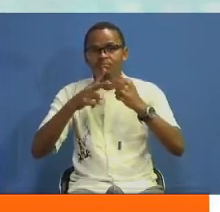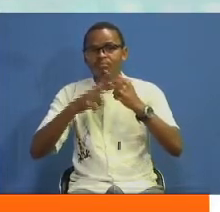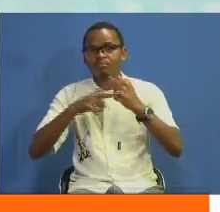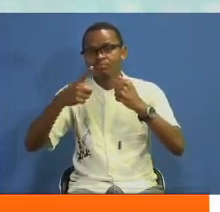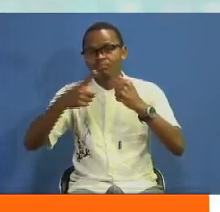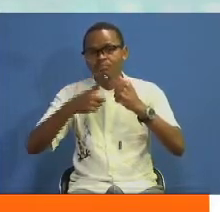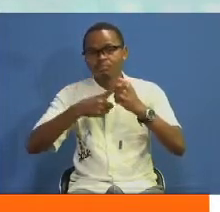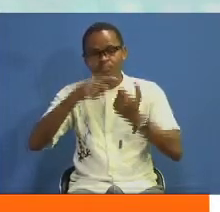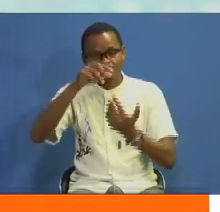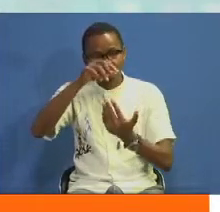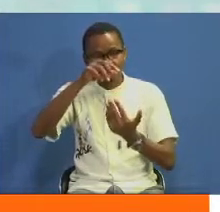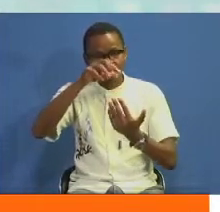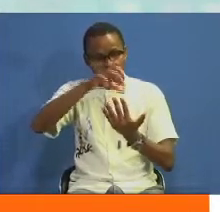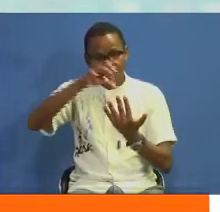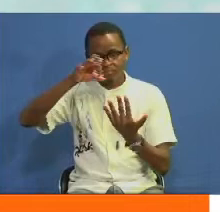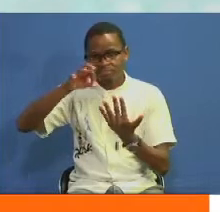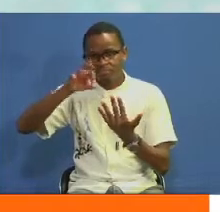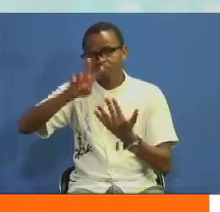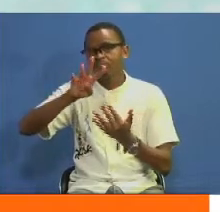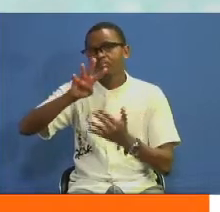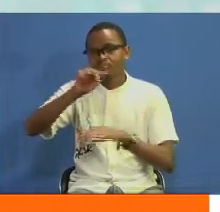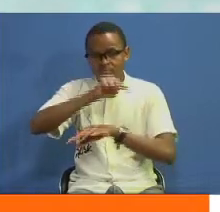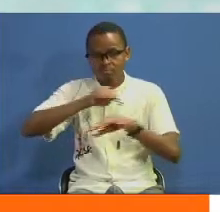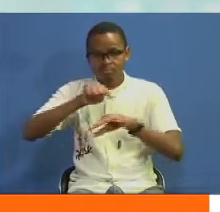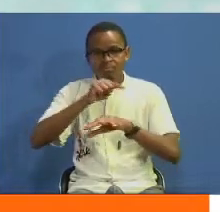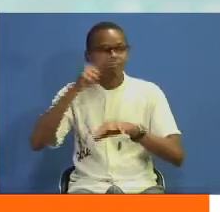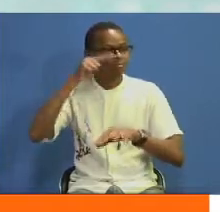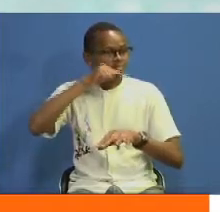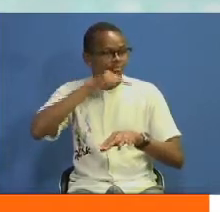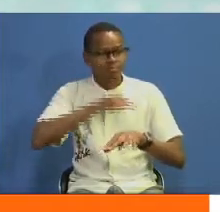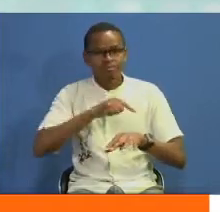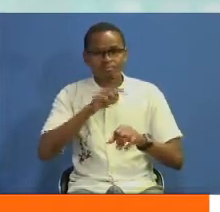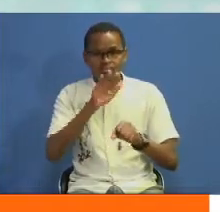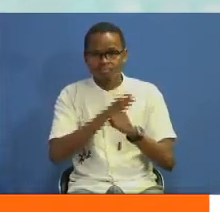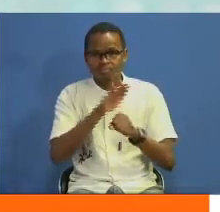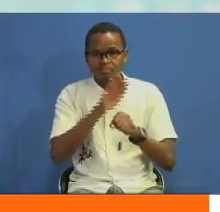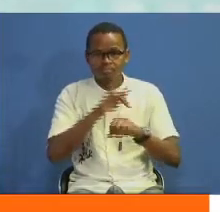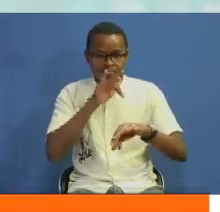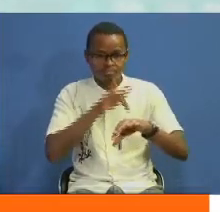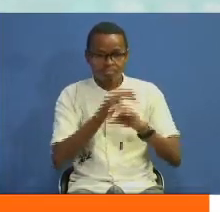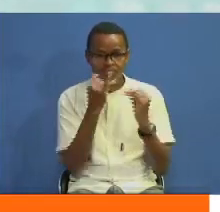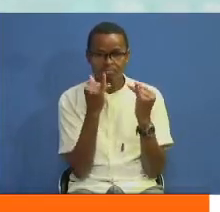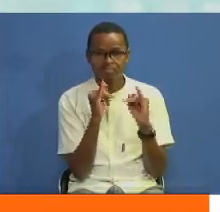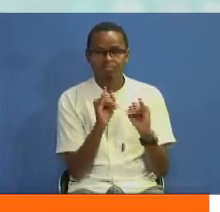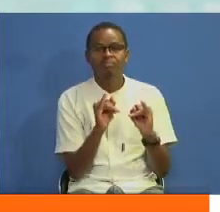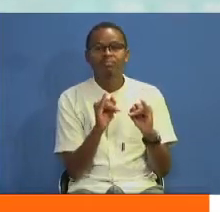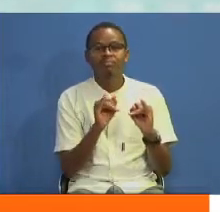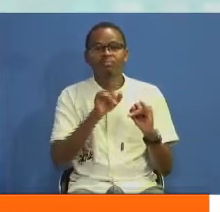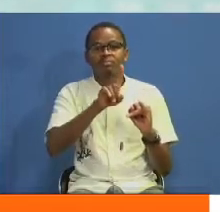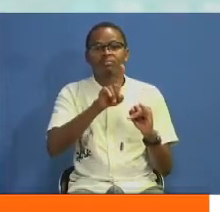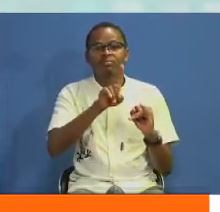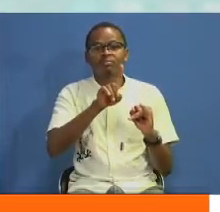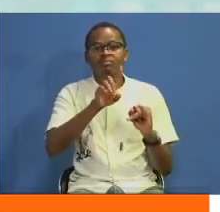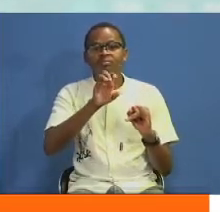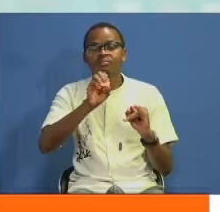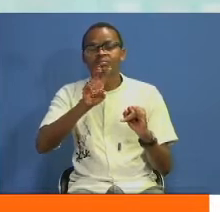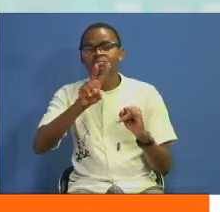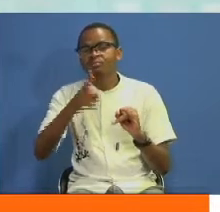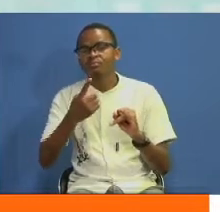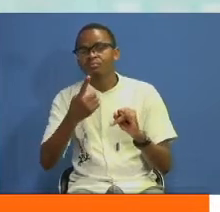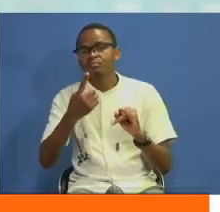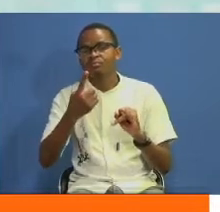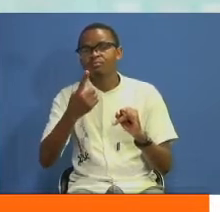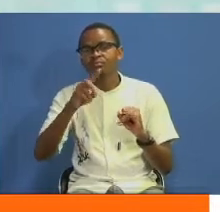3676 zilizopimwa ndani ya saa 24 zilizopita. Jumla ya maambukizi sasa imetimia